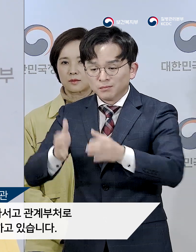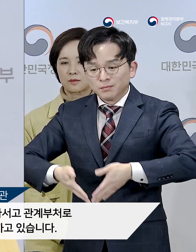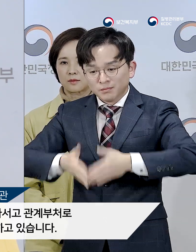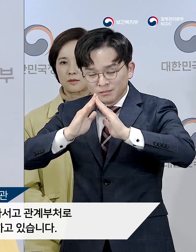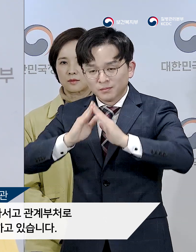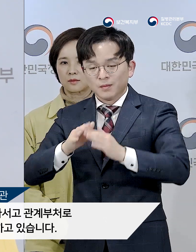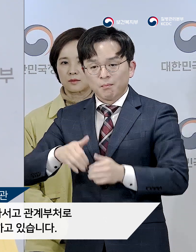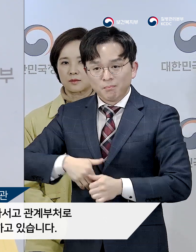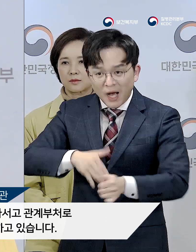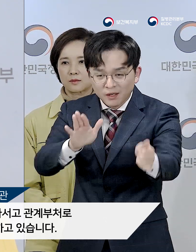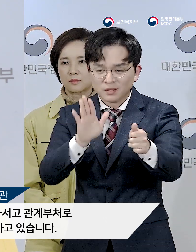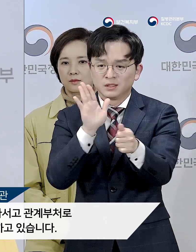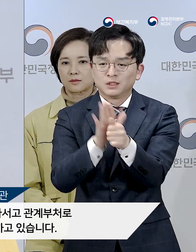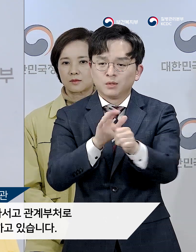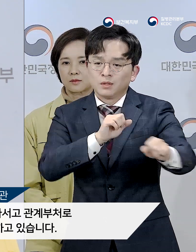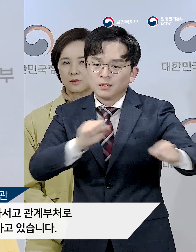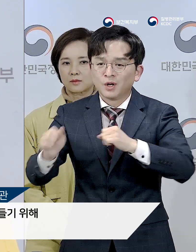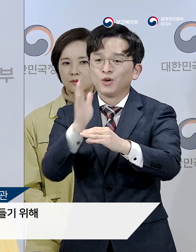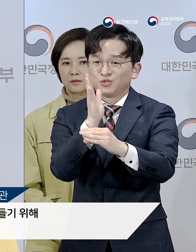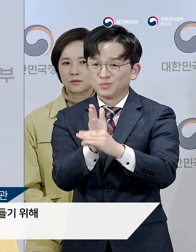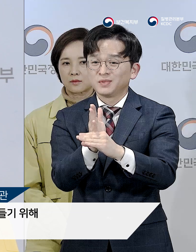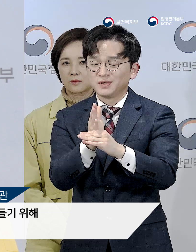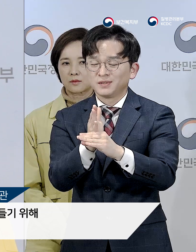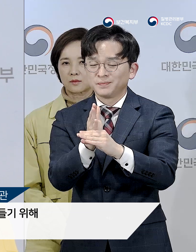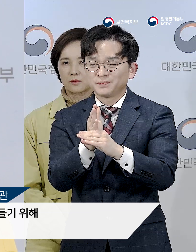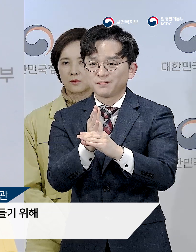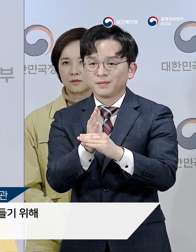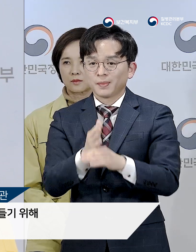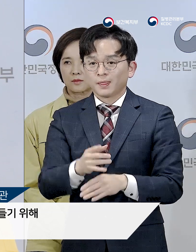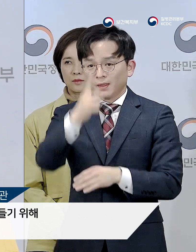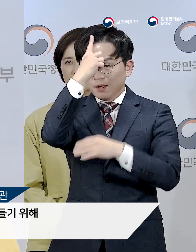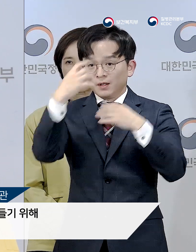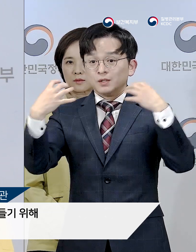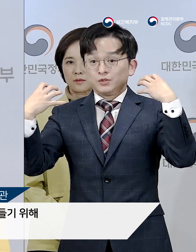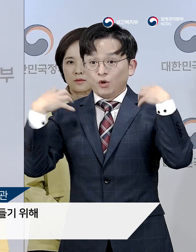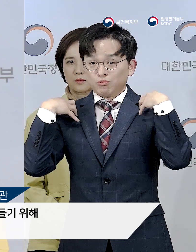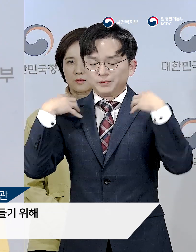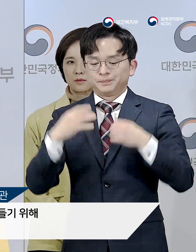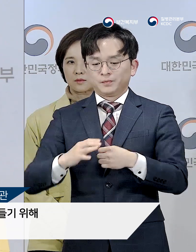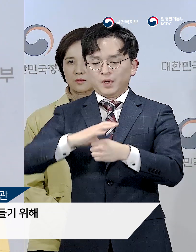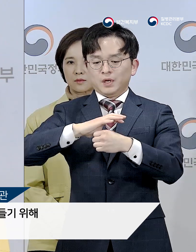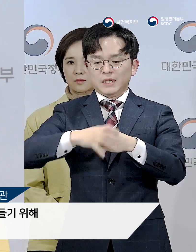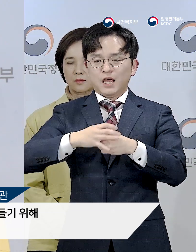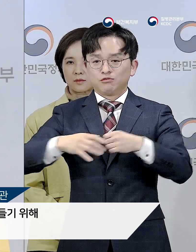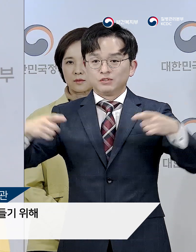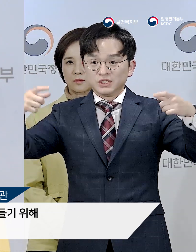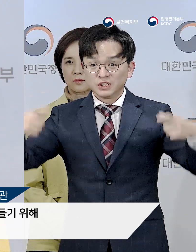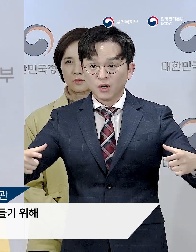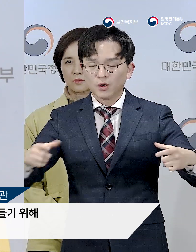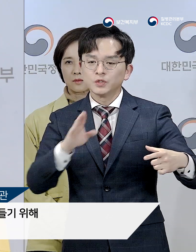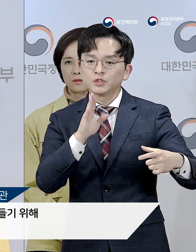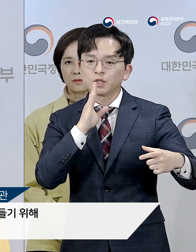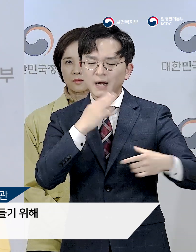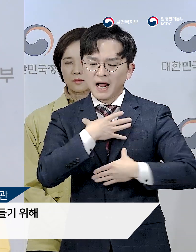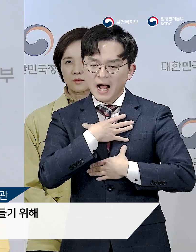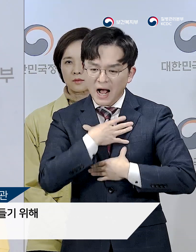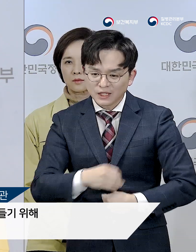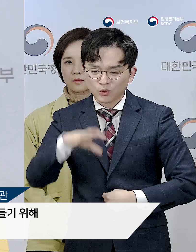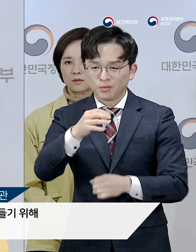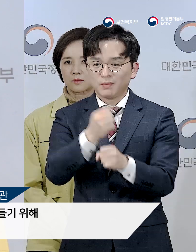지원을 확대하고 있습니다. 정부는 대구 지역을 코로나19로부터 안전하게 만들기